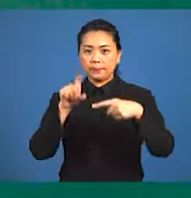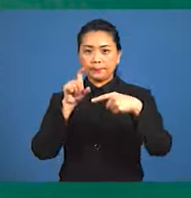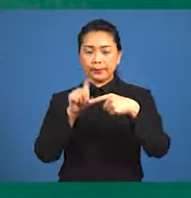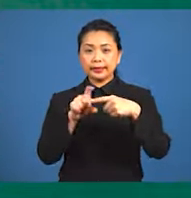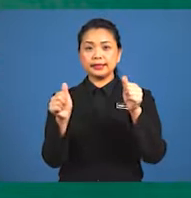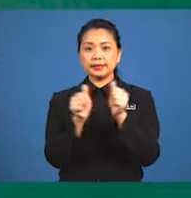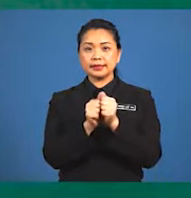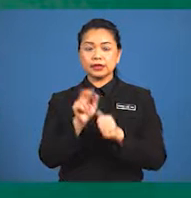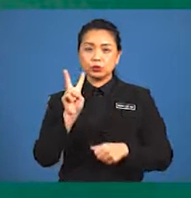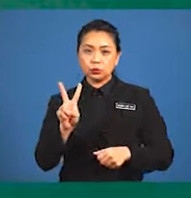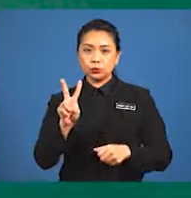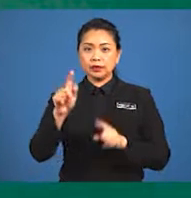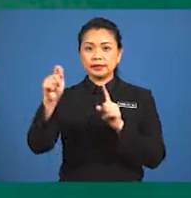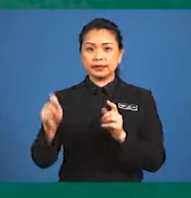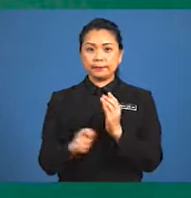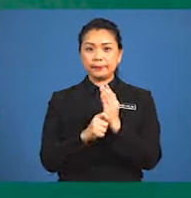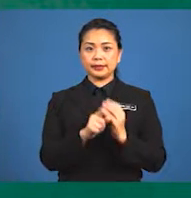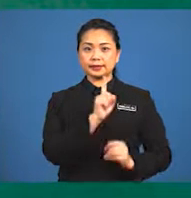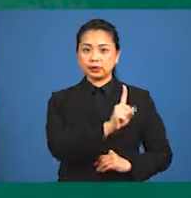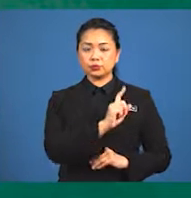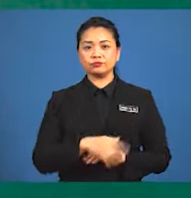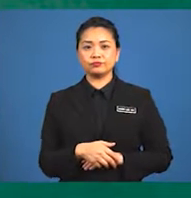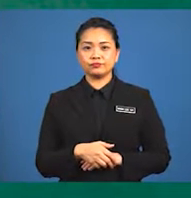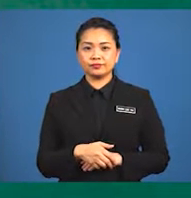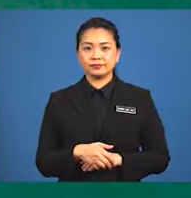bahagikan dengan 2 tambah 1.